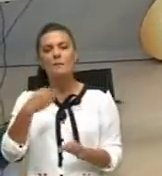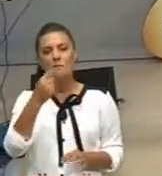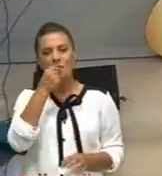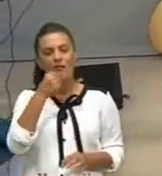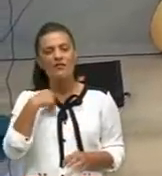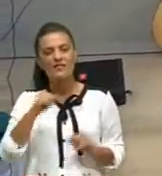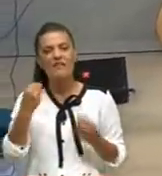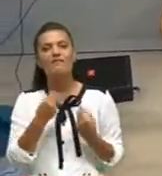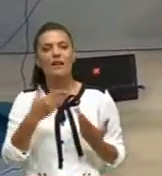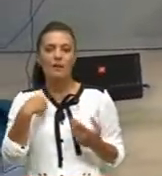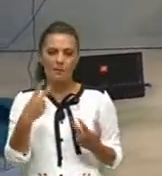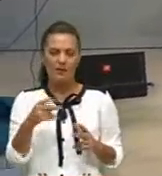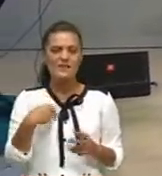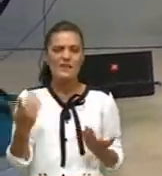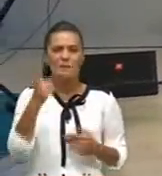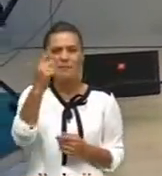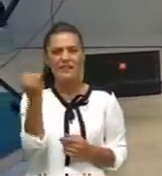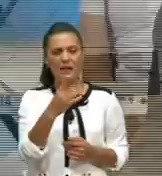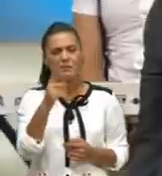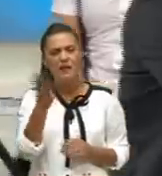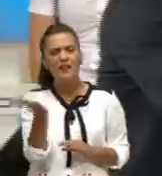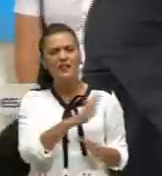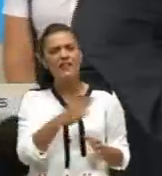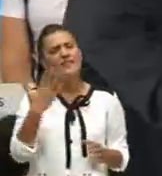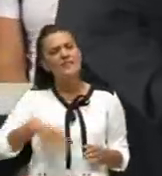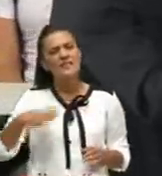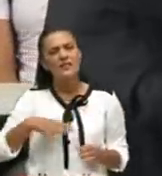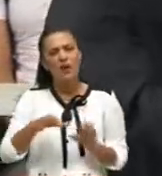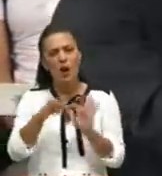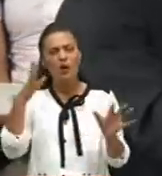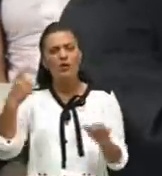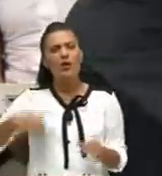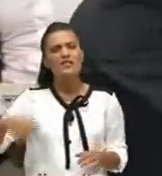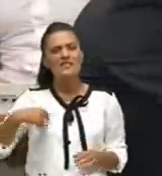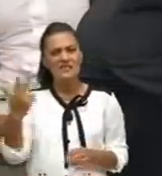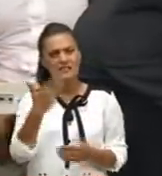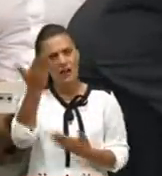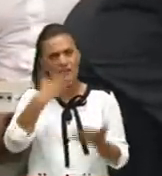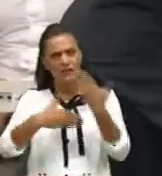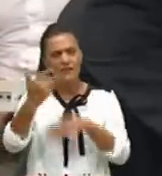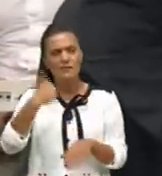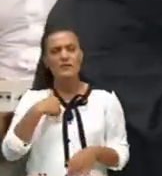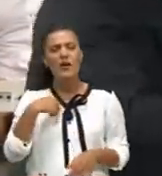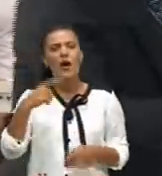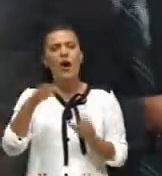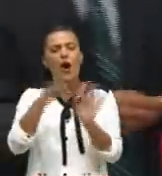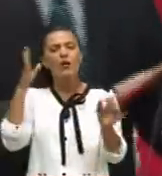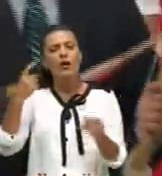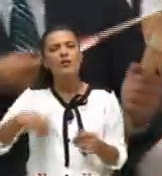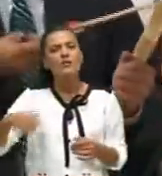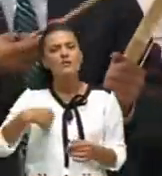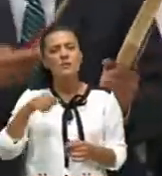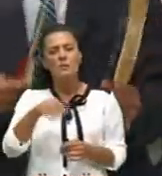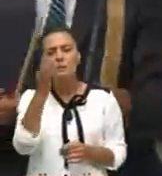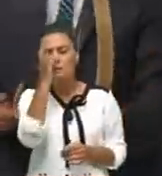dursun. Hı-hı. Zaten... Evet. Bir tane. Bu bir yandan da isterseniz okun özelliğini hızlıca anlatın bize. Bir tane alın. Okun özelliği böyle